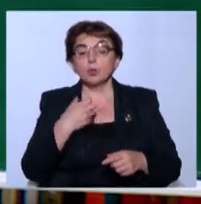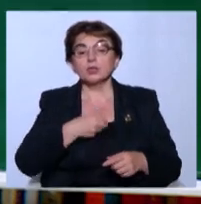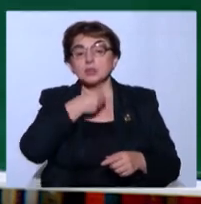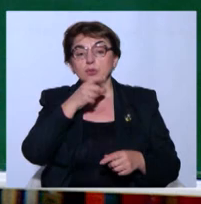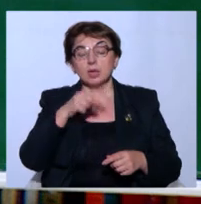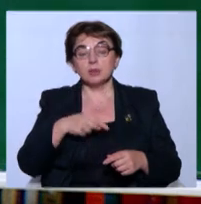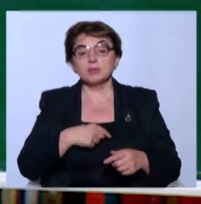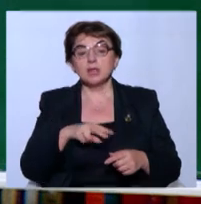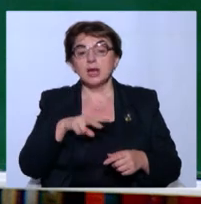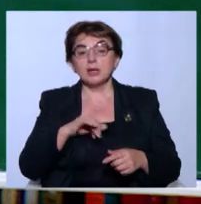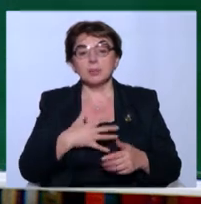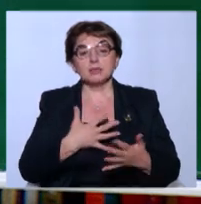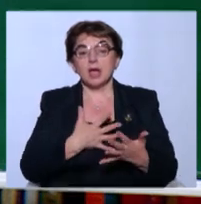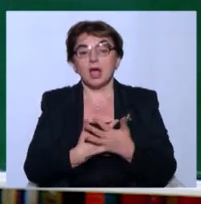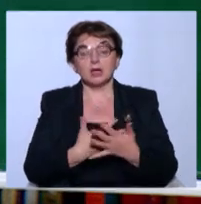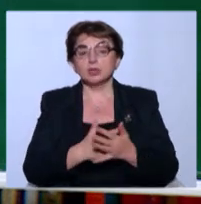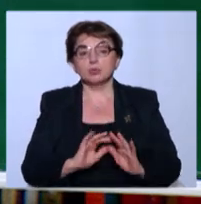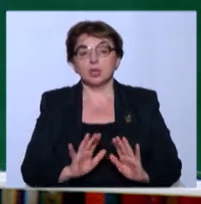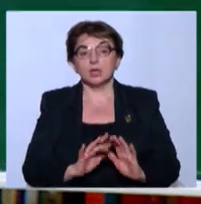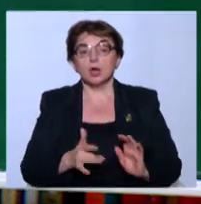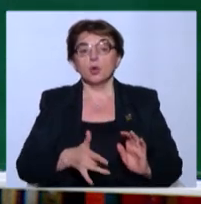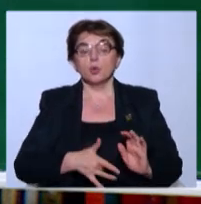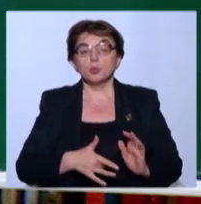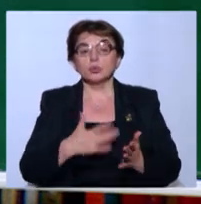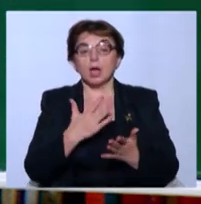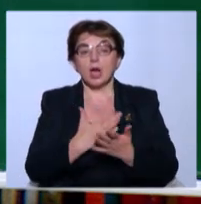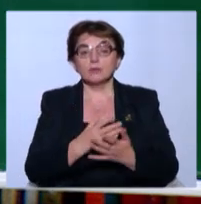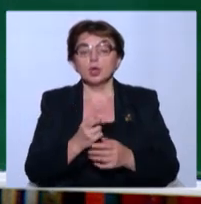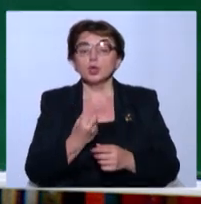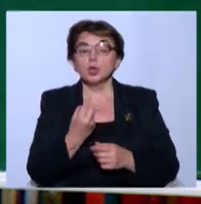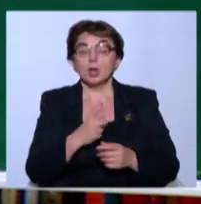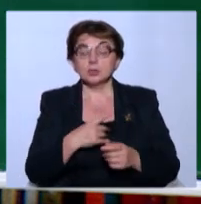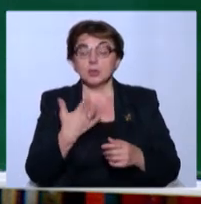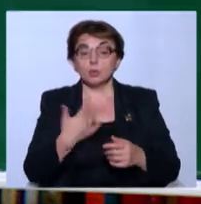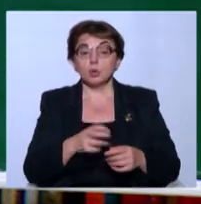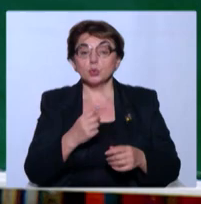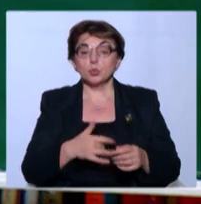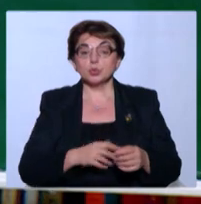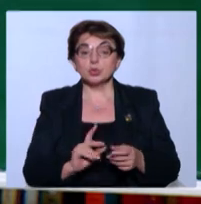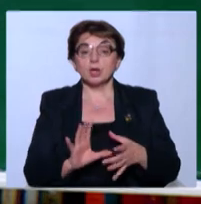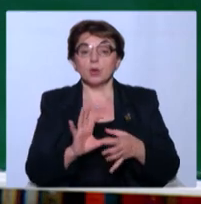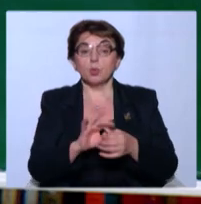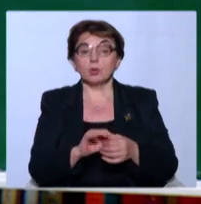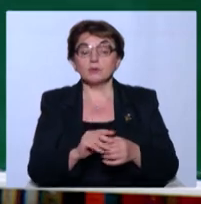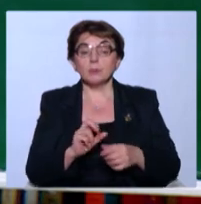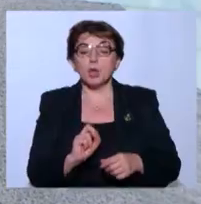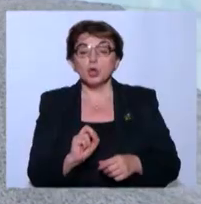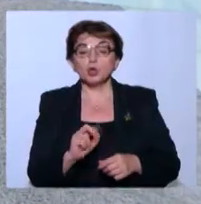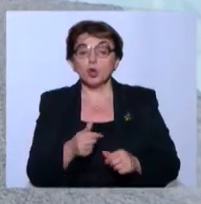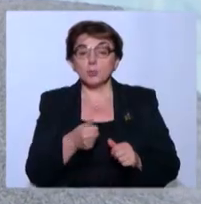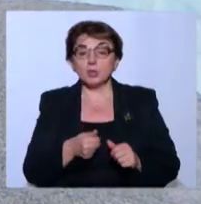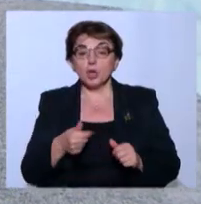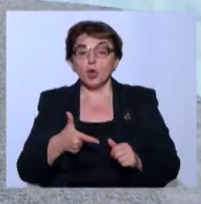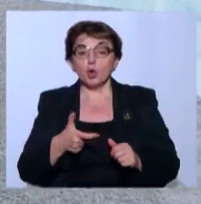არის. კუჭის აქვს უკავშირდება 12 კოჯა ნაწლავს, მათ შორის არის სპინქტერი და აი